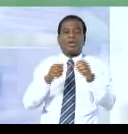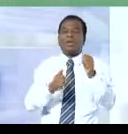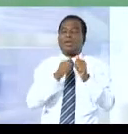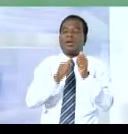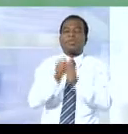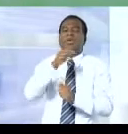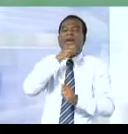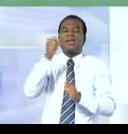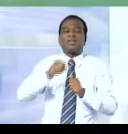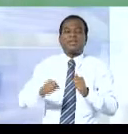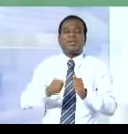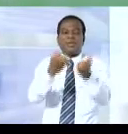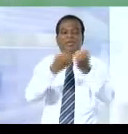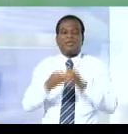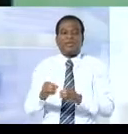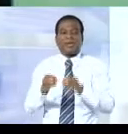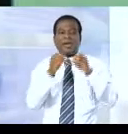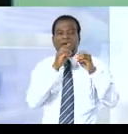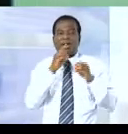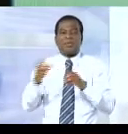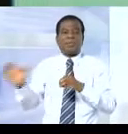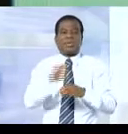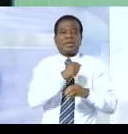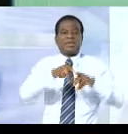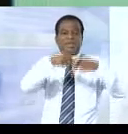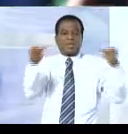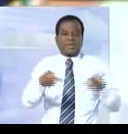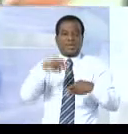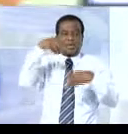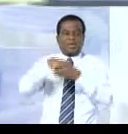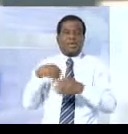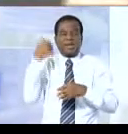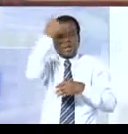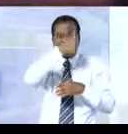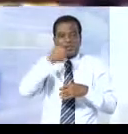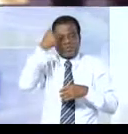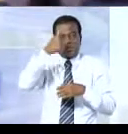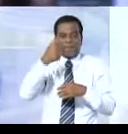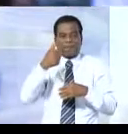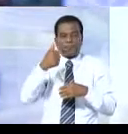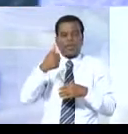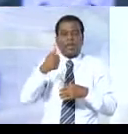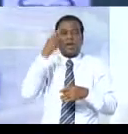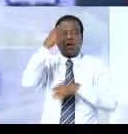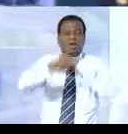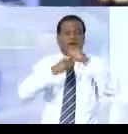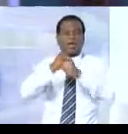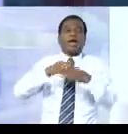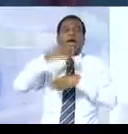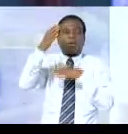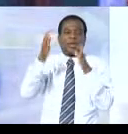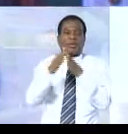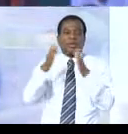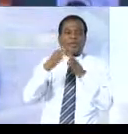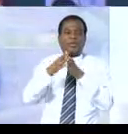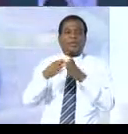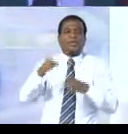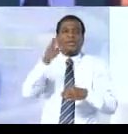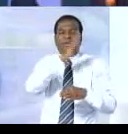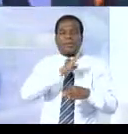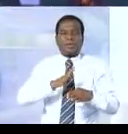africaines, entend se repositionner dans l'espace ouest-africain. Un an après le sommet de Cotonou qui a consacré la réforme